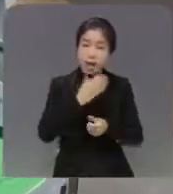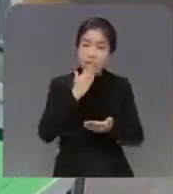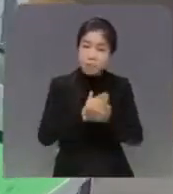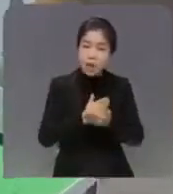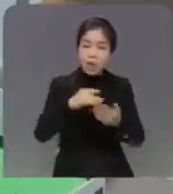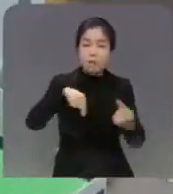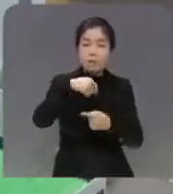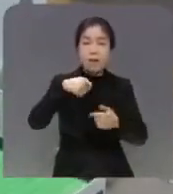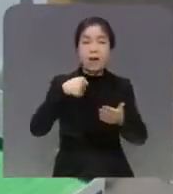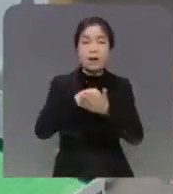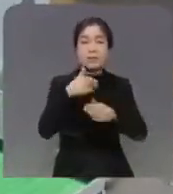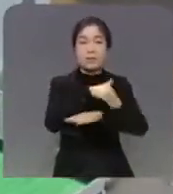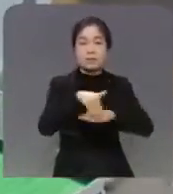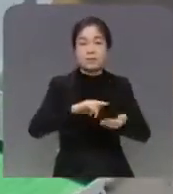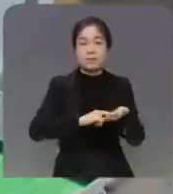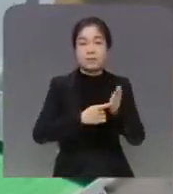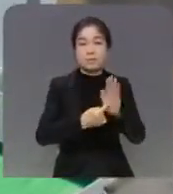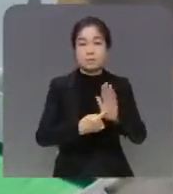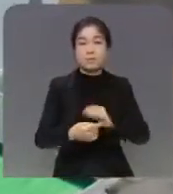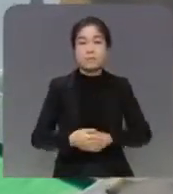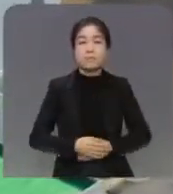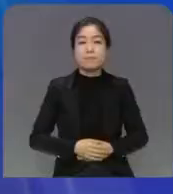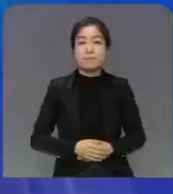밝혔습니다. KBS 뉴스 류성호입니다.